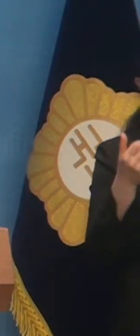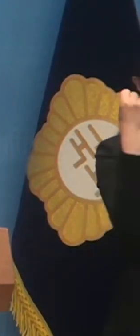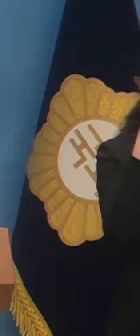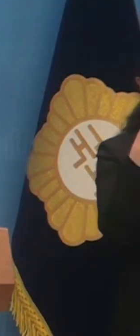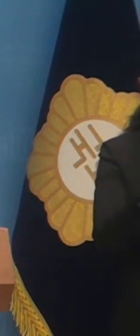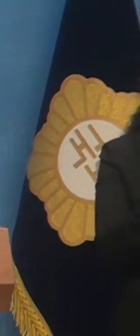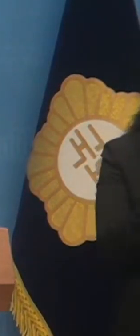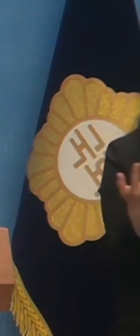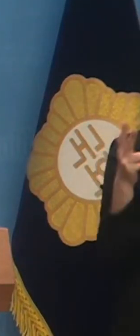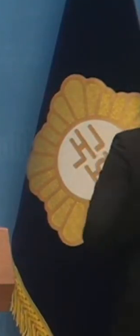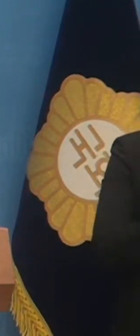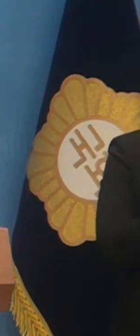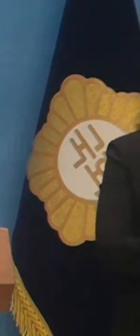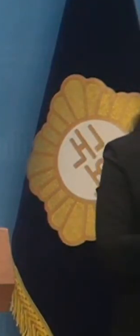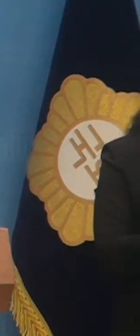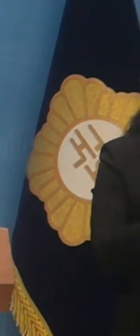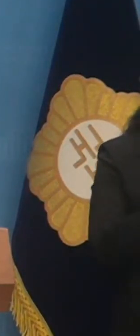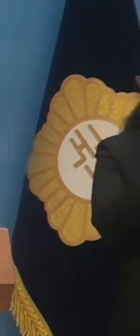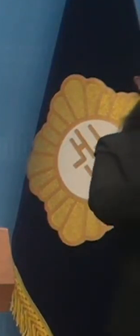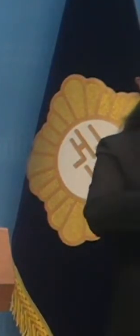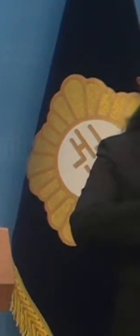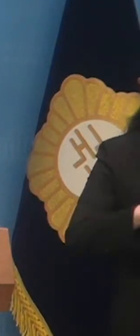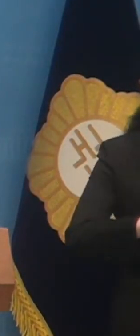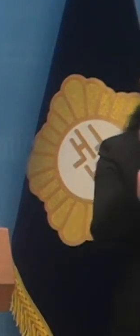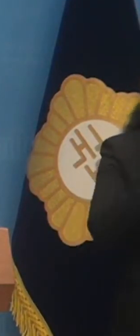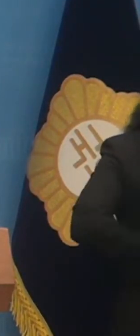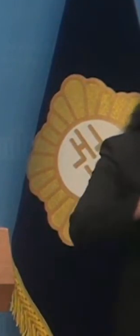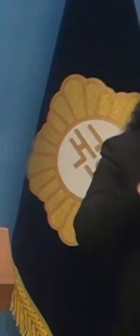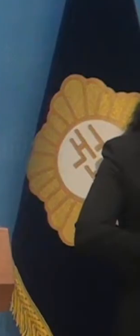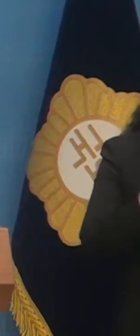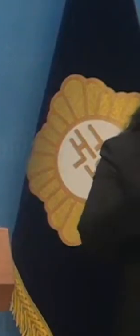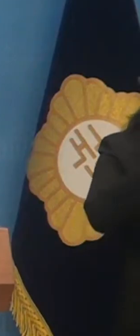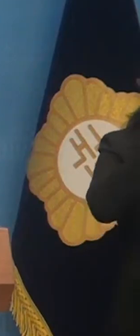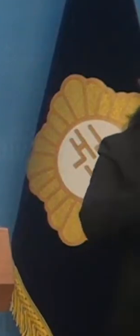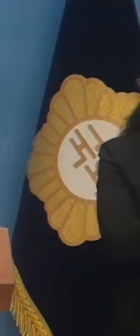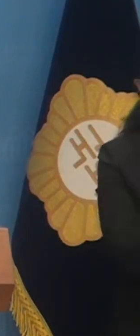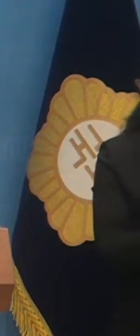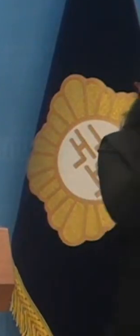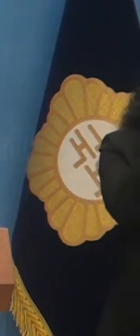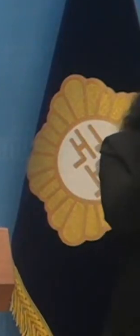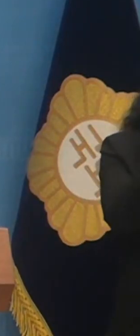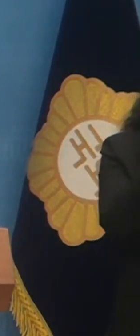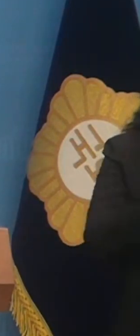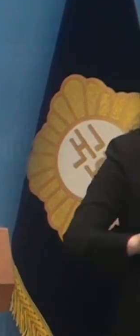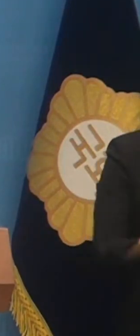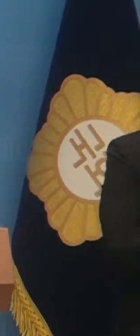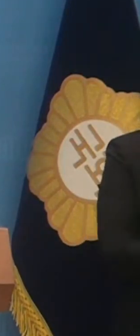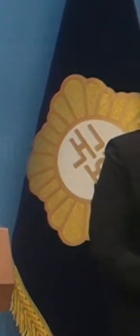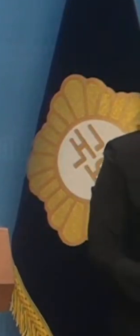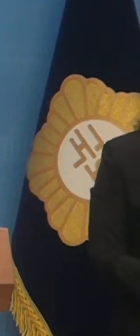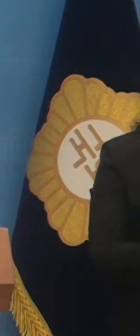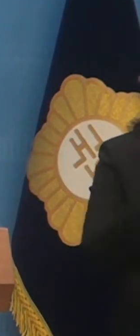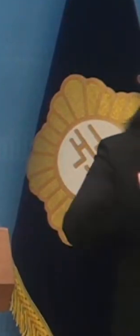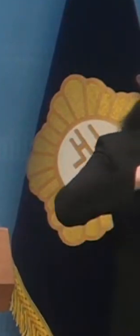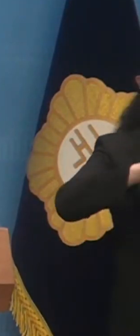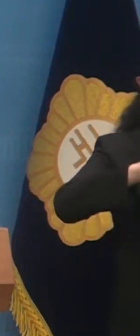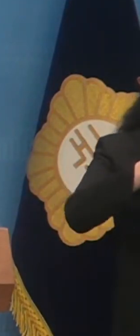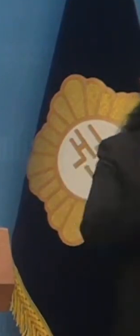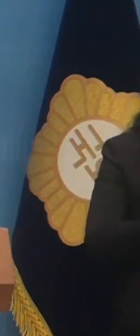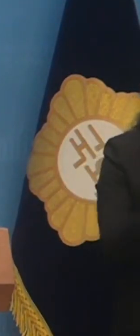제정으로 농업의 공공성과 식량 주권을 지키겠습니다. 식량 주권은